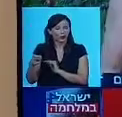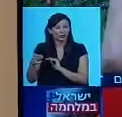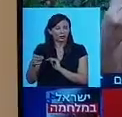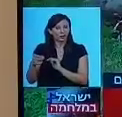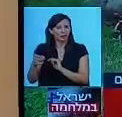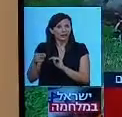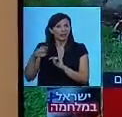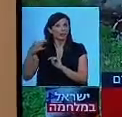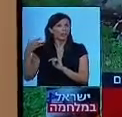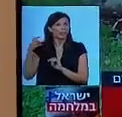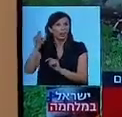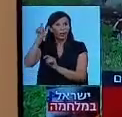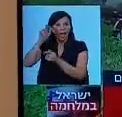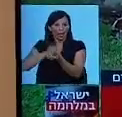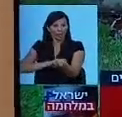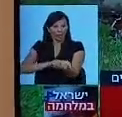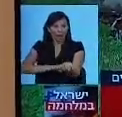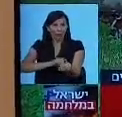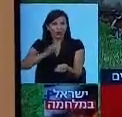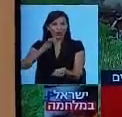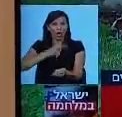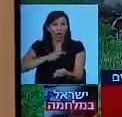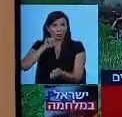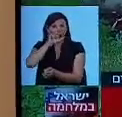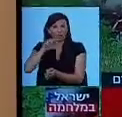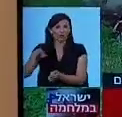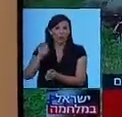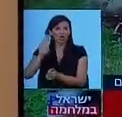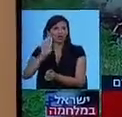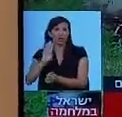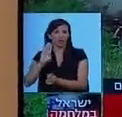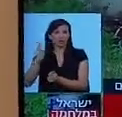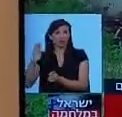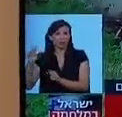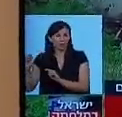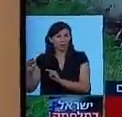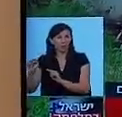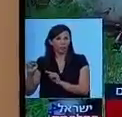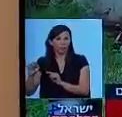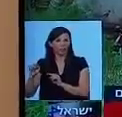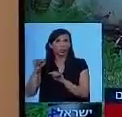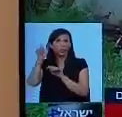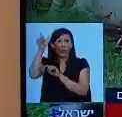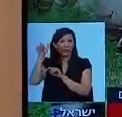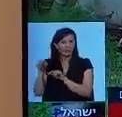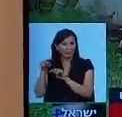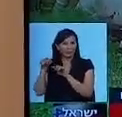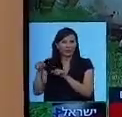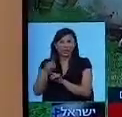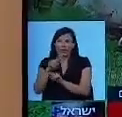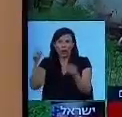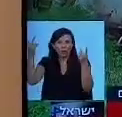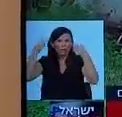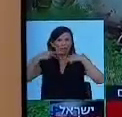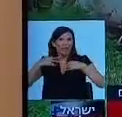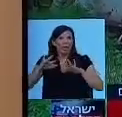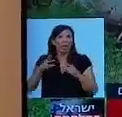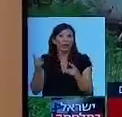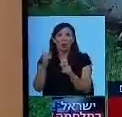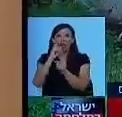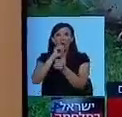כל אדם שלנו על הידיים שלו, של בנימין נתניהו. הבן אדם הזה, אני לא מבינה איך הוא לא בכלא